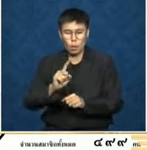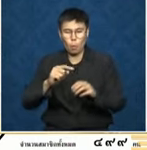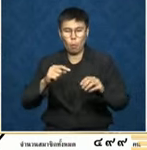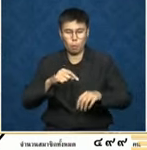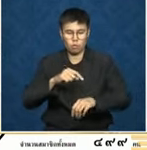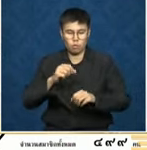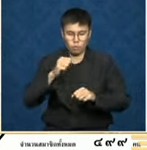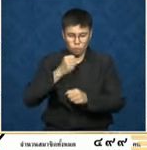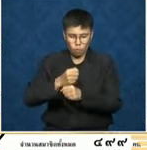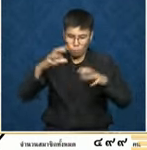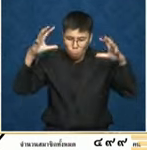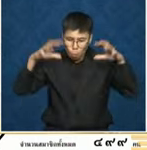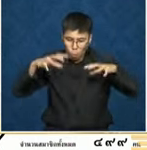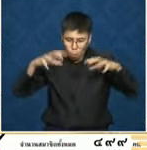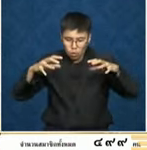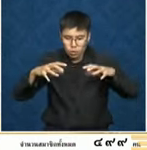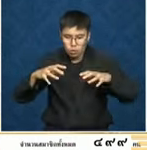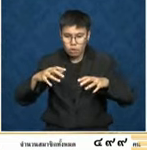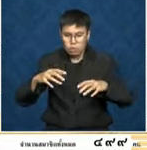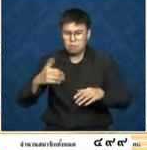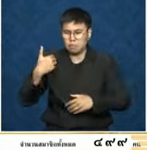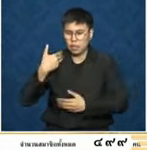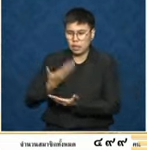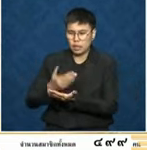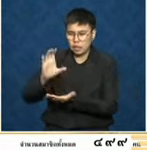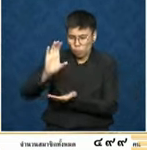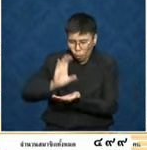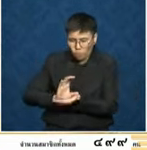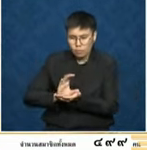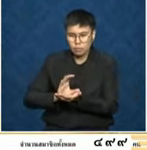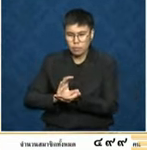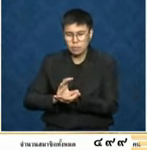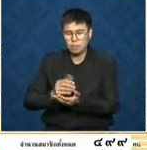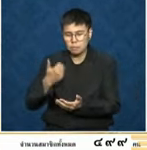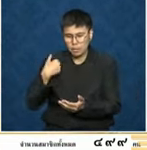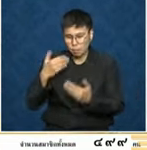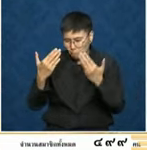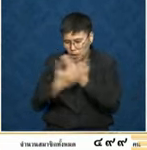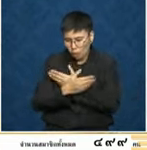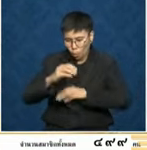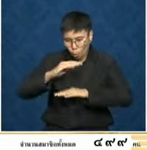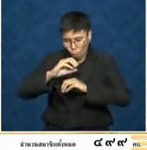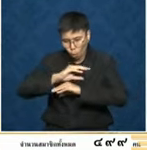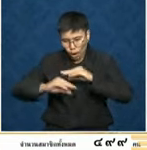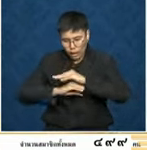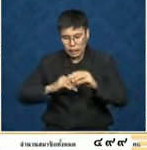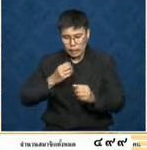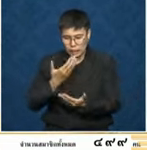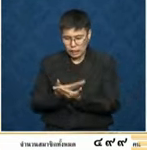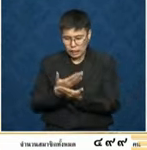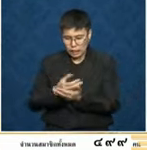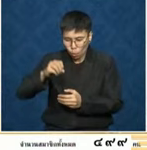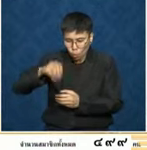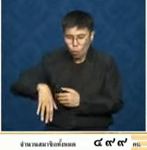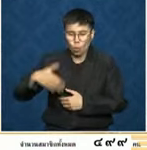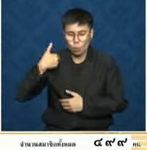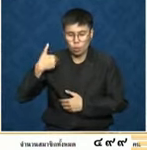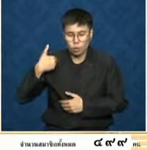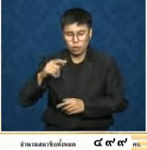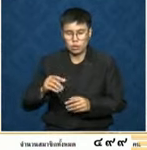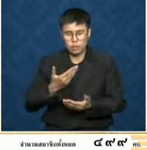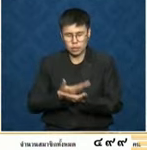ฏมีปัญหาทุกที่หลายที่ต้องการงบเหลื่อนปีบางที่ต้องมีการเปลี่ยนแปลงโครงการเพราะกลัวเงินตกแล้วบางครั้งบางคราวบางพื้นที่ในหน้า